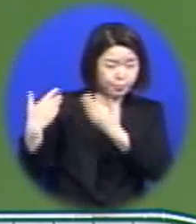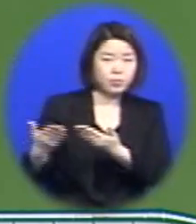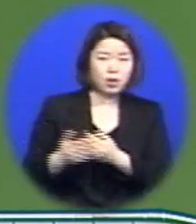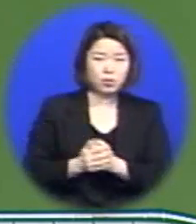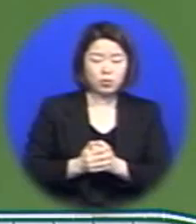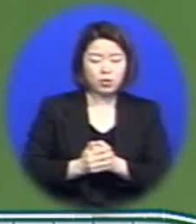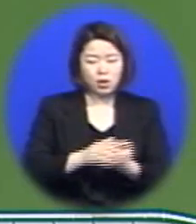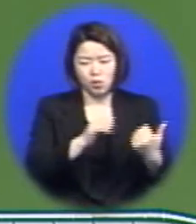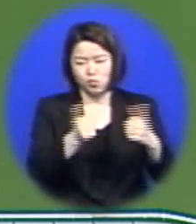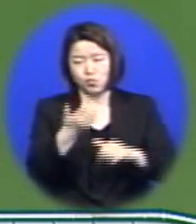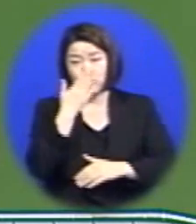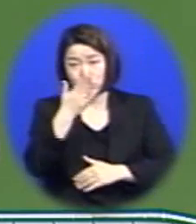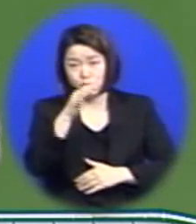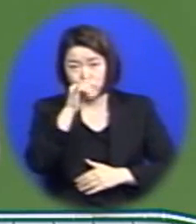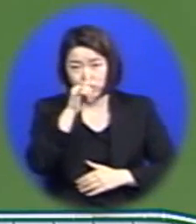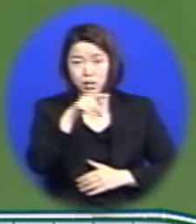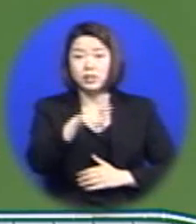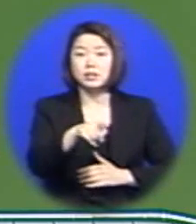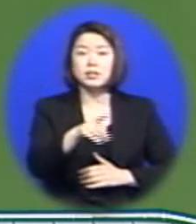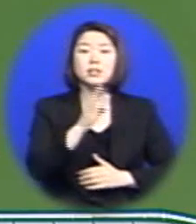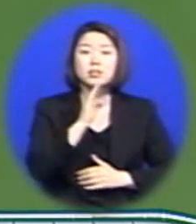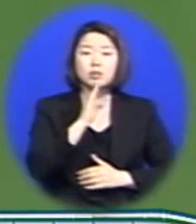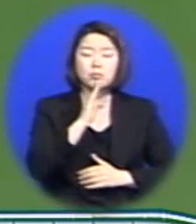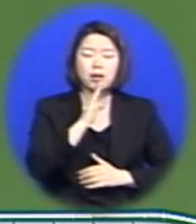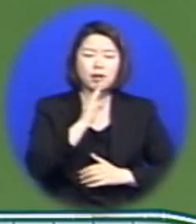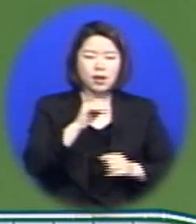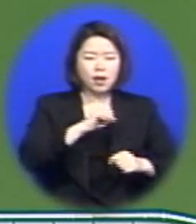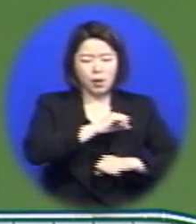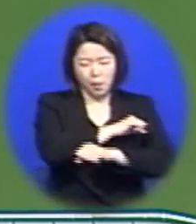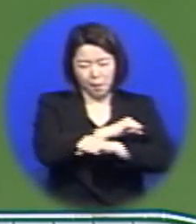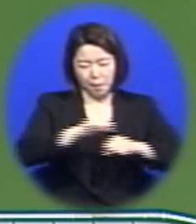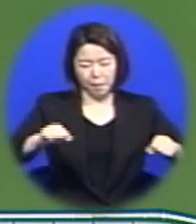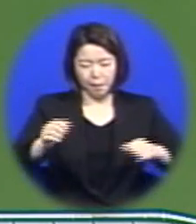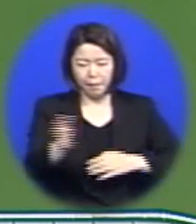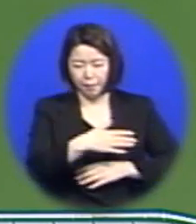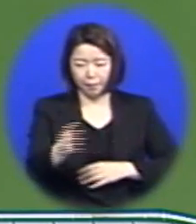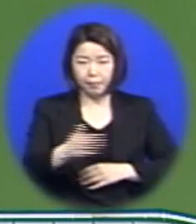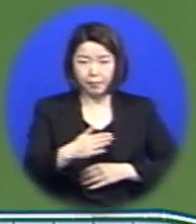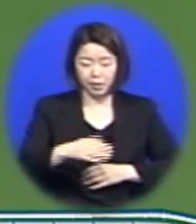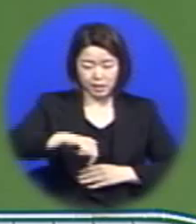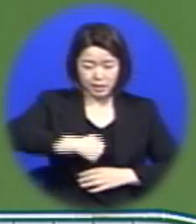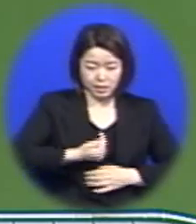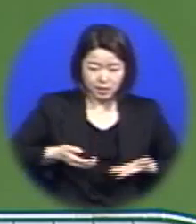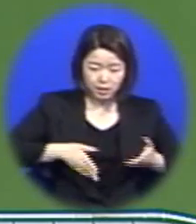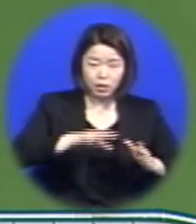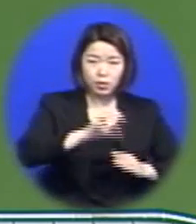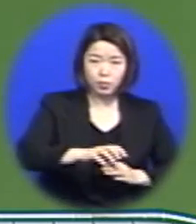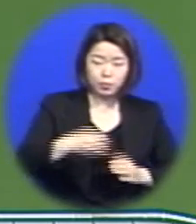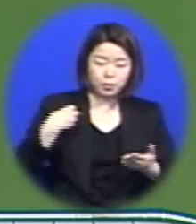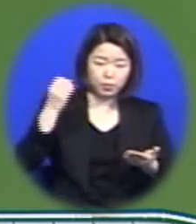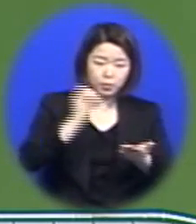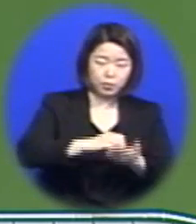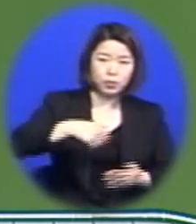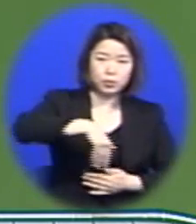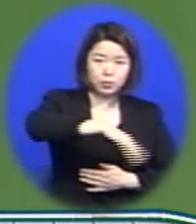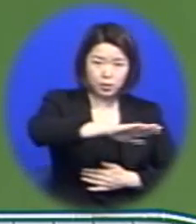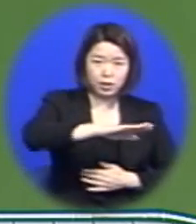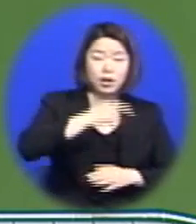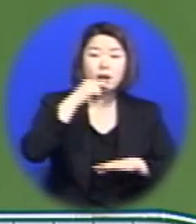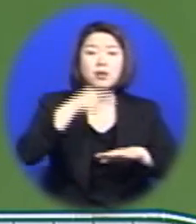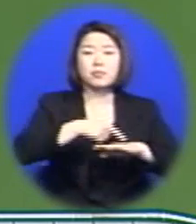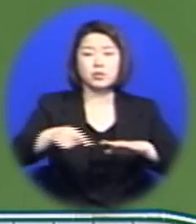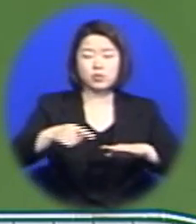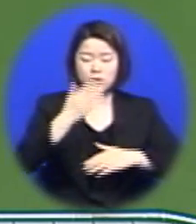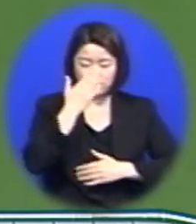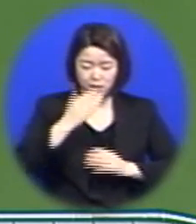죽을 수도 있는 정말 그 황량한 자기 고국땅 예루살렘으로 돌아간 민족이